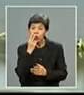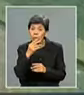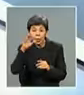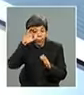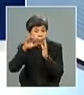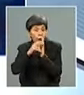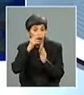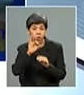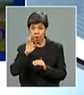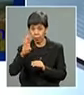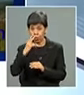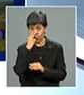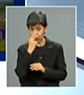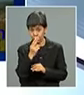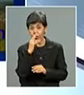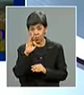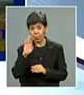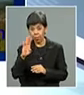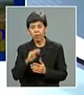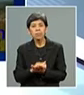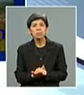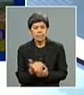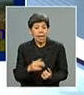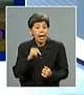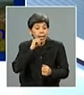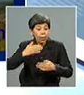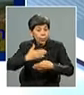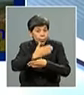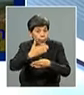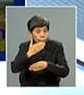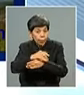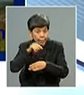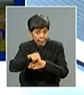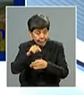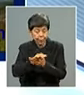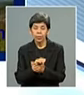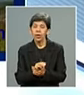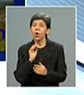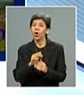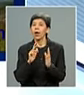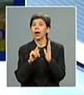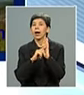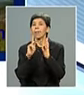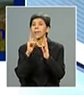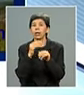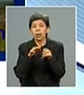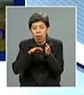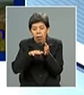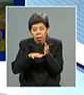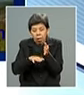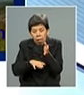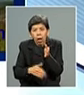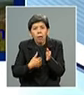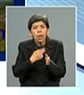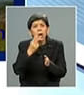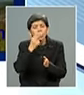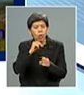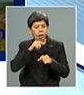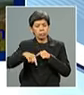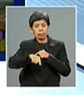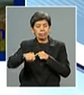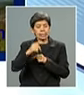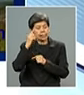ผ่าน Facebook TV 360องศาเข้ามาว่าน้ำในอ่างเก็บน้ำคลองน้ำไหลอำเภอคลองลานจังหวัดกำแพงเพชรกำลังลดระดับลงเรื่อยๆผู้ชมที่อยู่ท้ายน้ำเตรียม